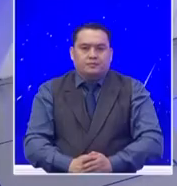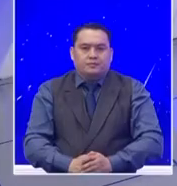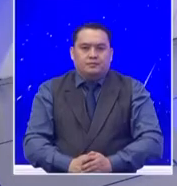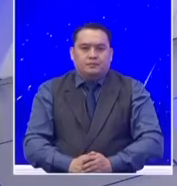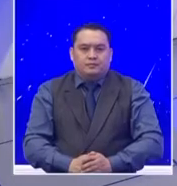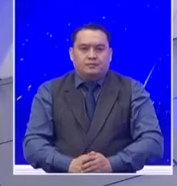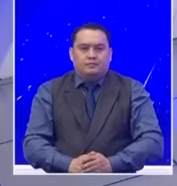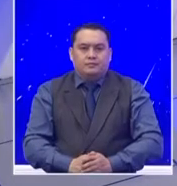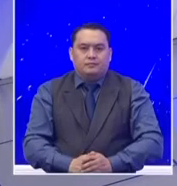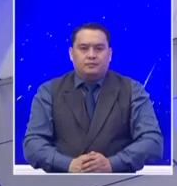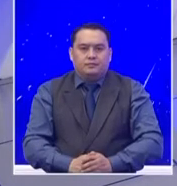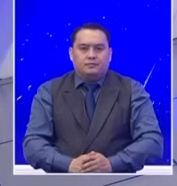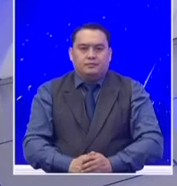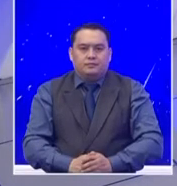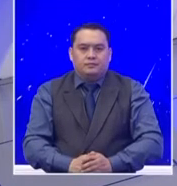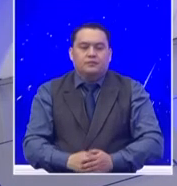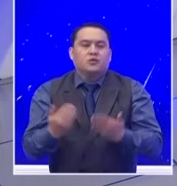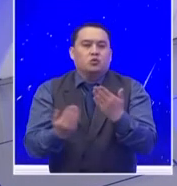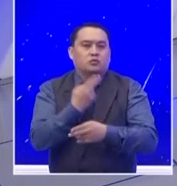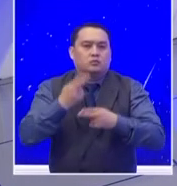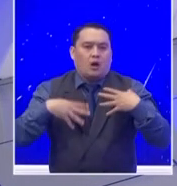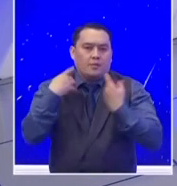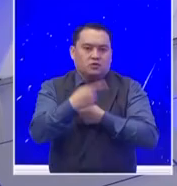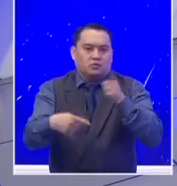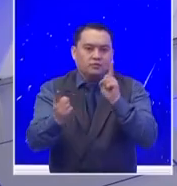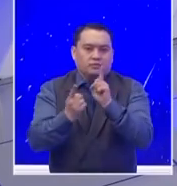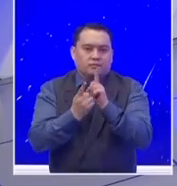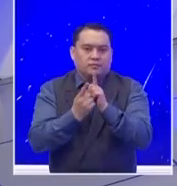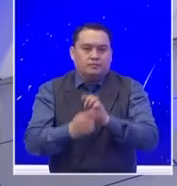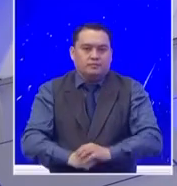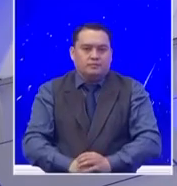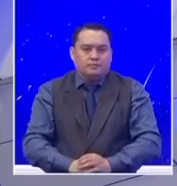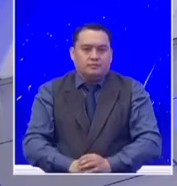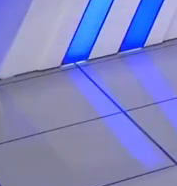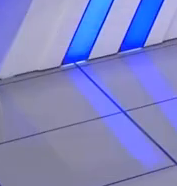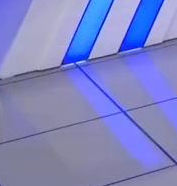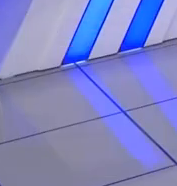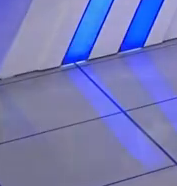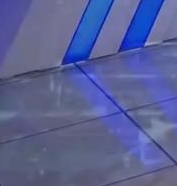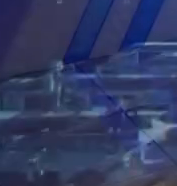У меня на этом все. Спасибо за внимание. До свидания.